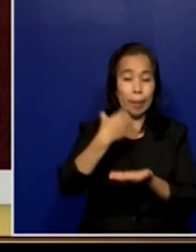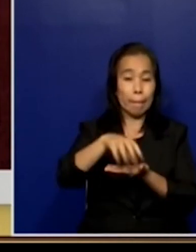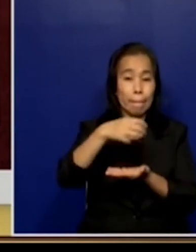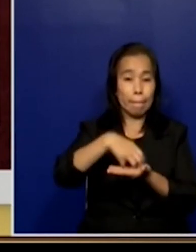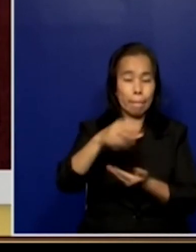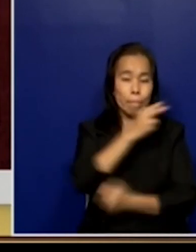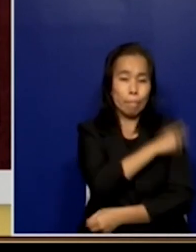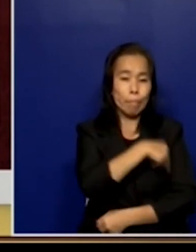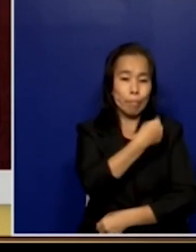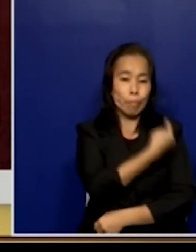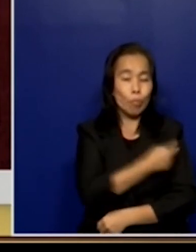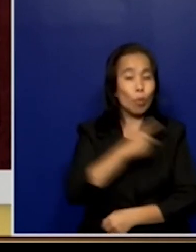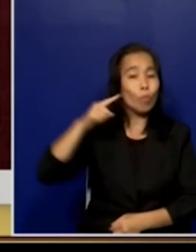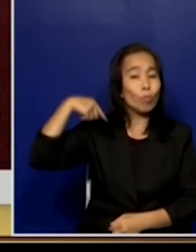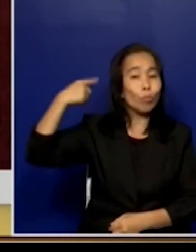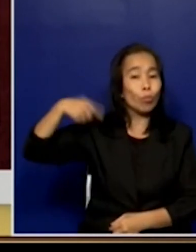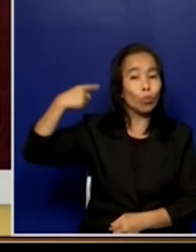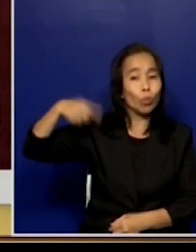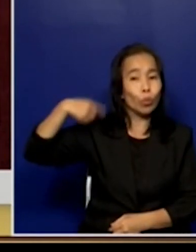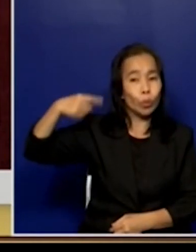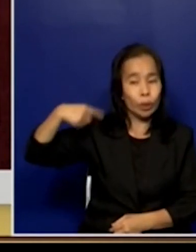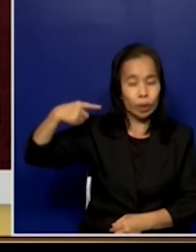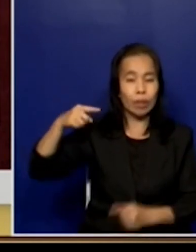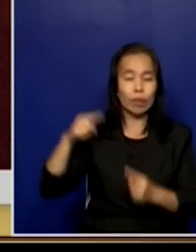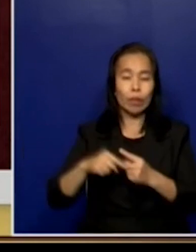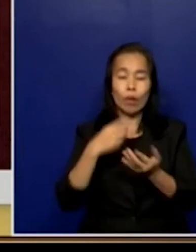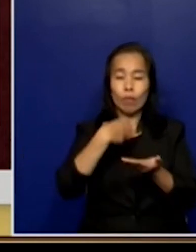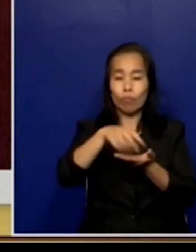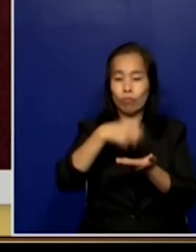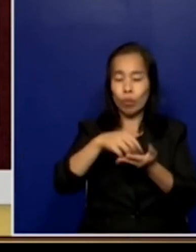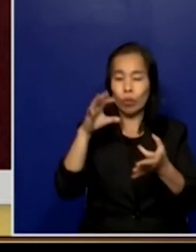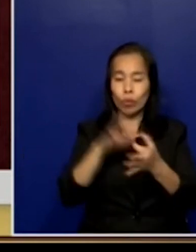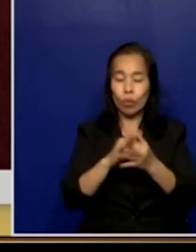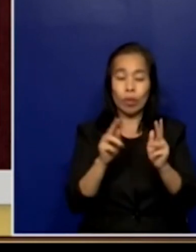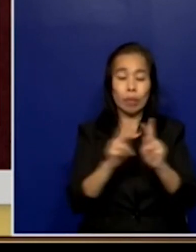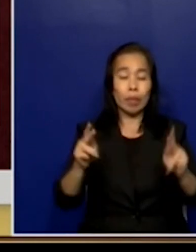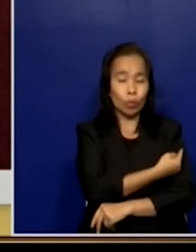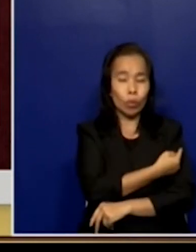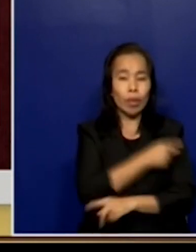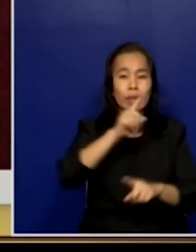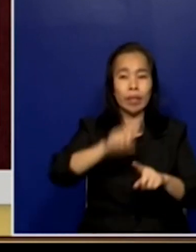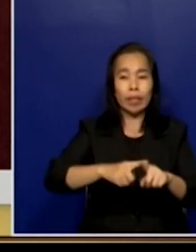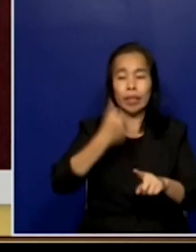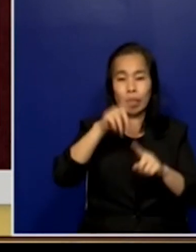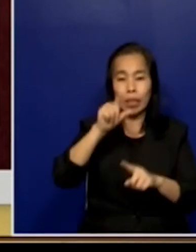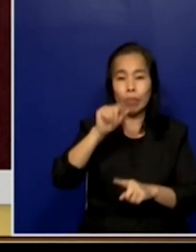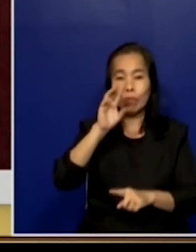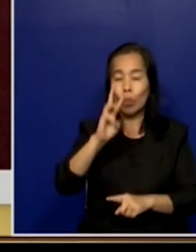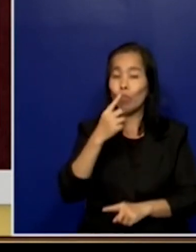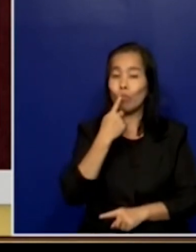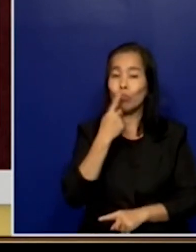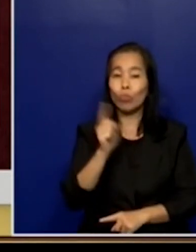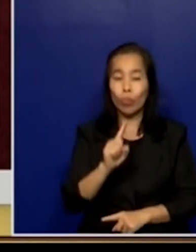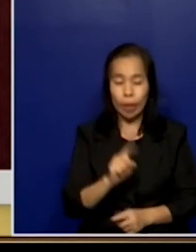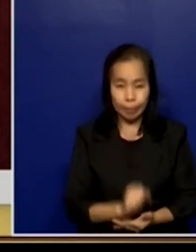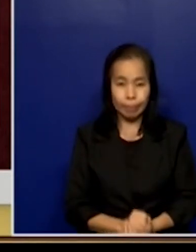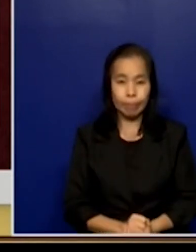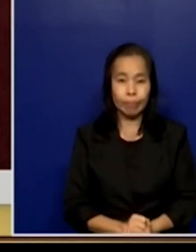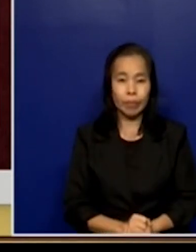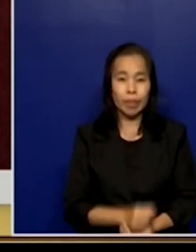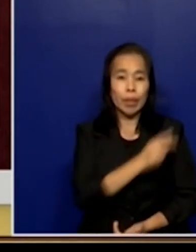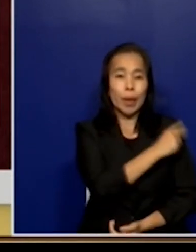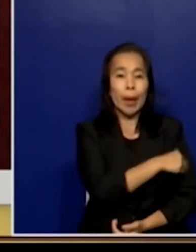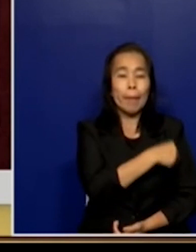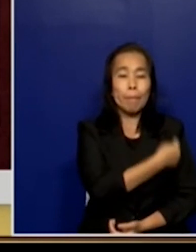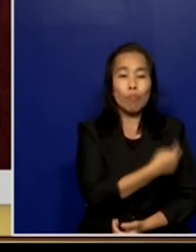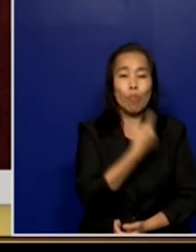ุชาดาเจียสริต่อคณะกัมาที่การการสาสุขเมื่อวที่ 26 พฤศจิกายนระบุเอาไ้ว่าในการที่เขาบอก